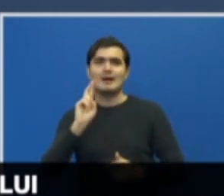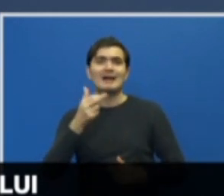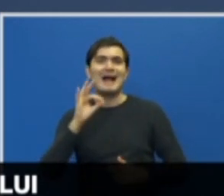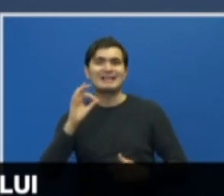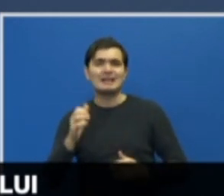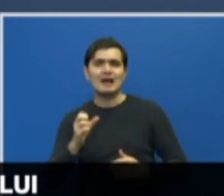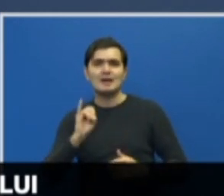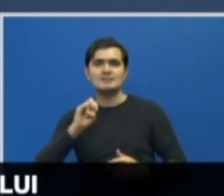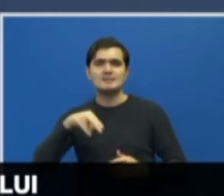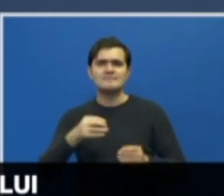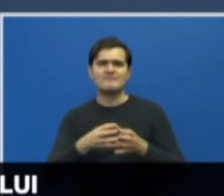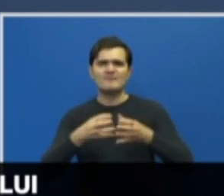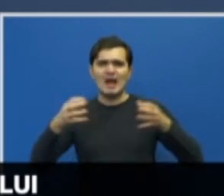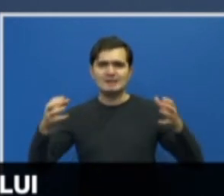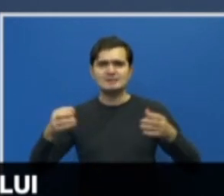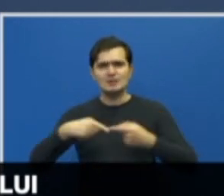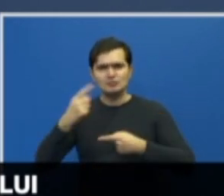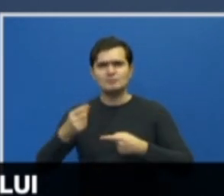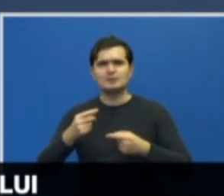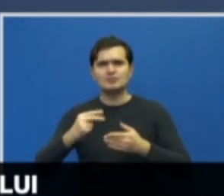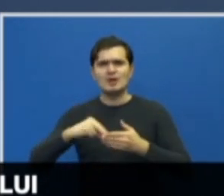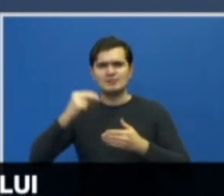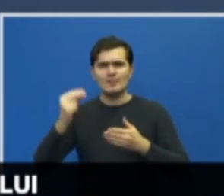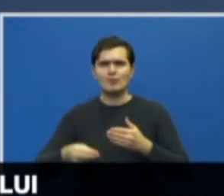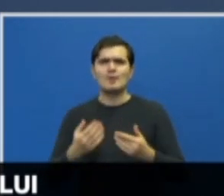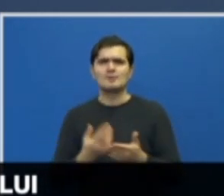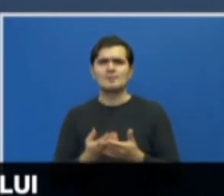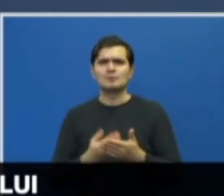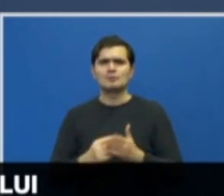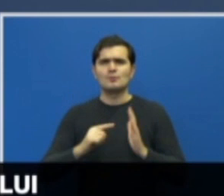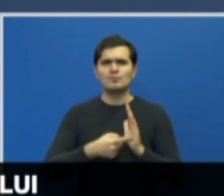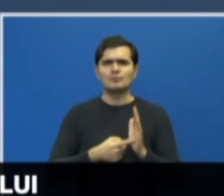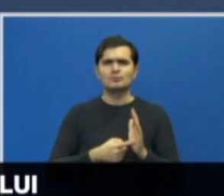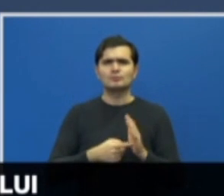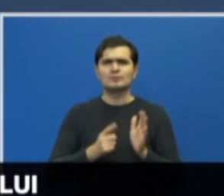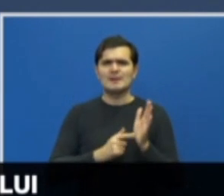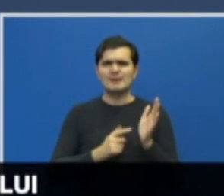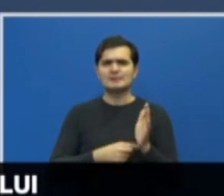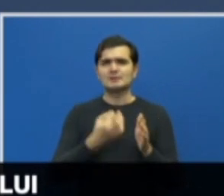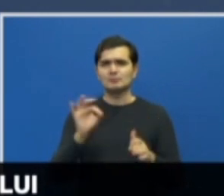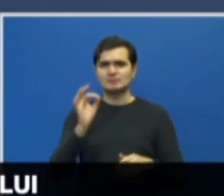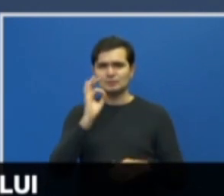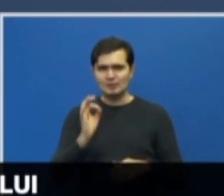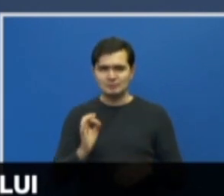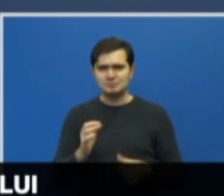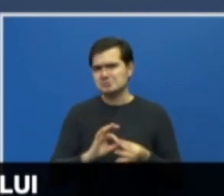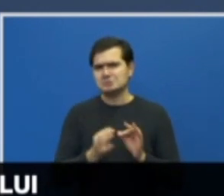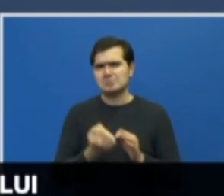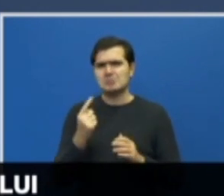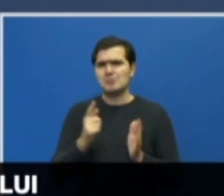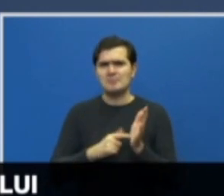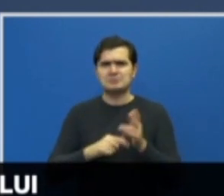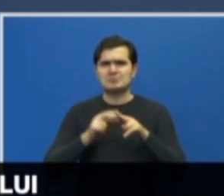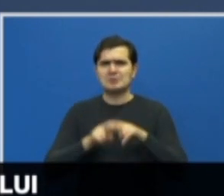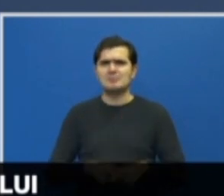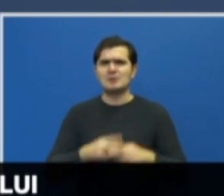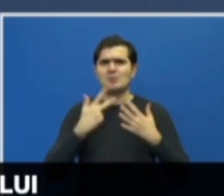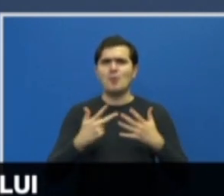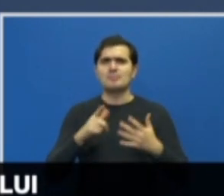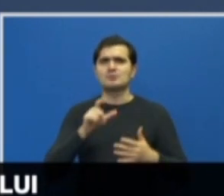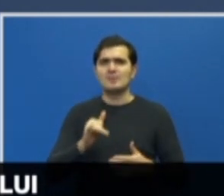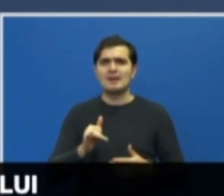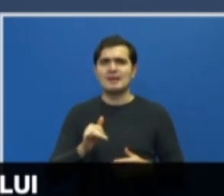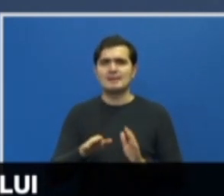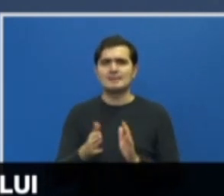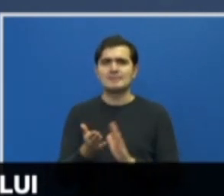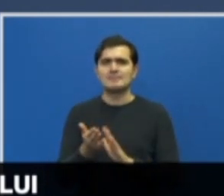majorări pe care noastră le-ați aprobat, de exemplu pentru acea pensie, pentru punctul de pensie care se majorează cu 10%, ei bine, un pensionar rămâne doar cu 18 lei în mână